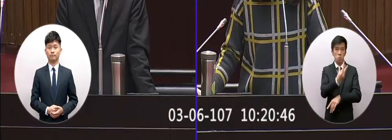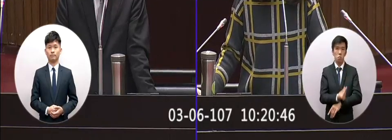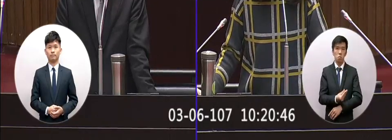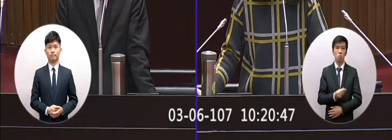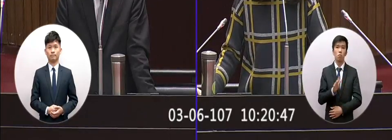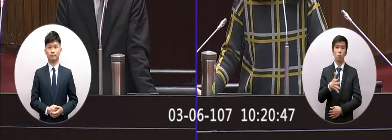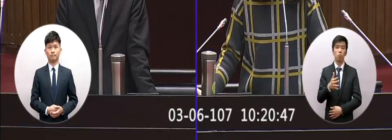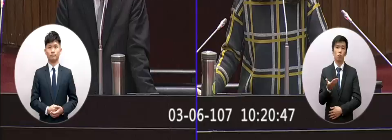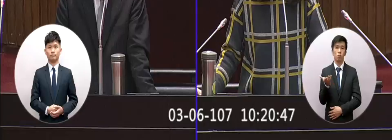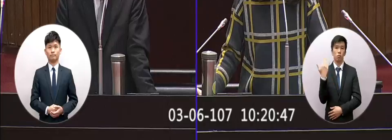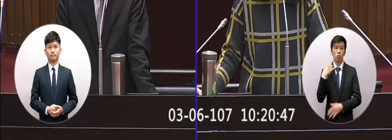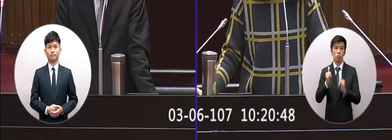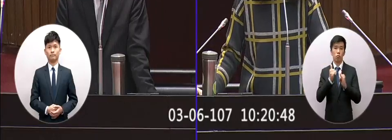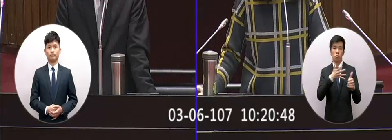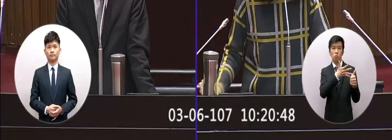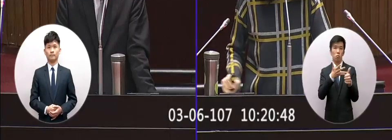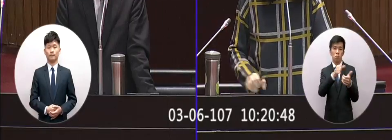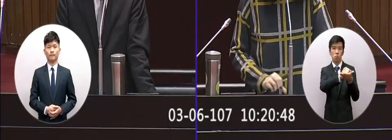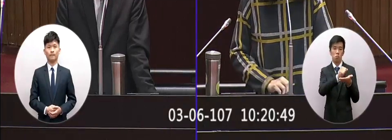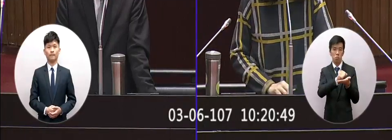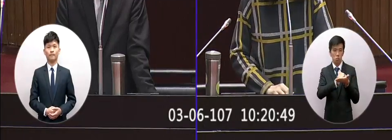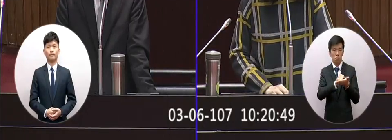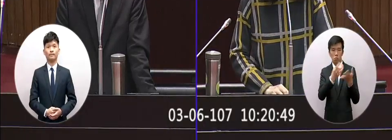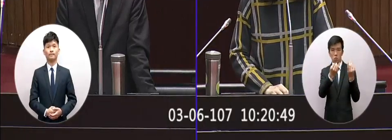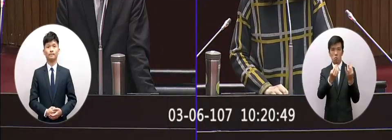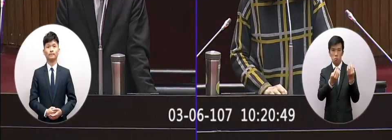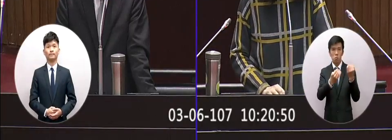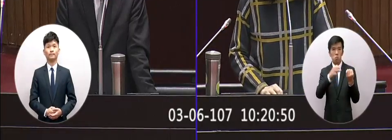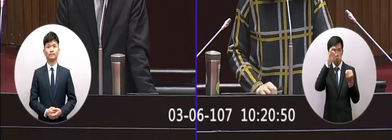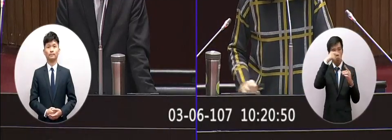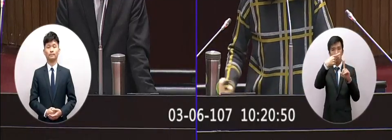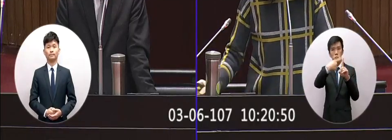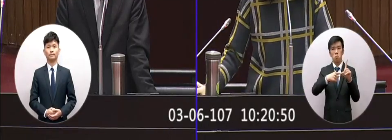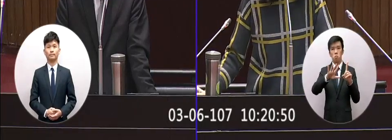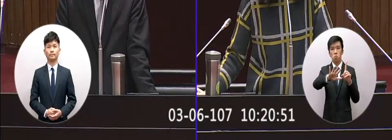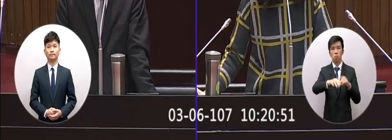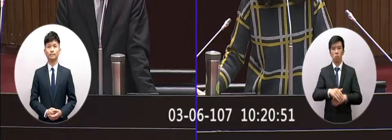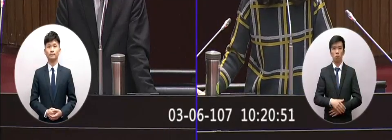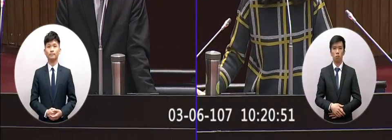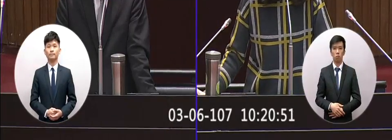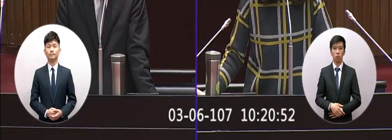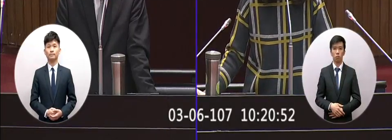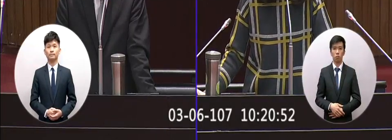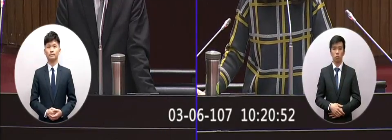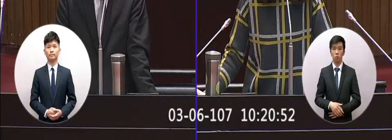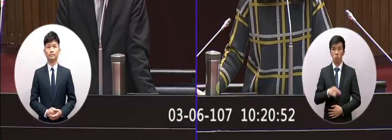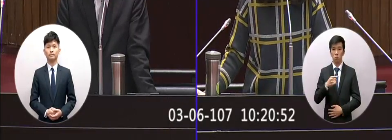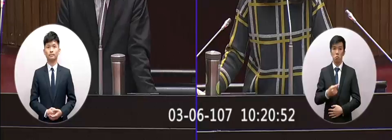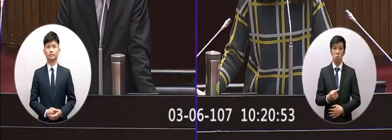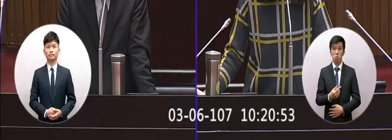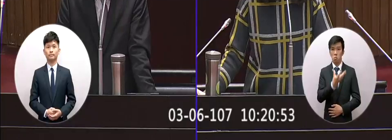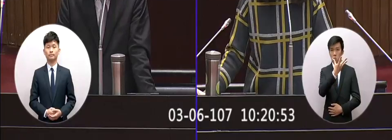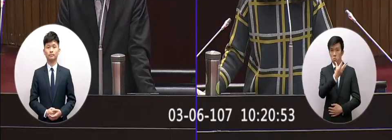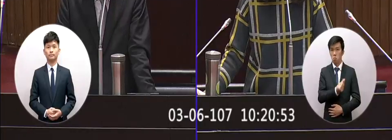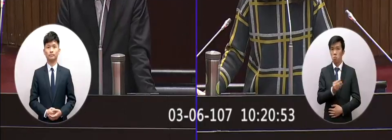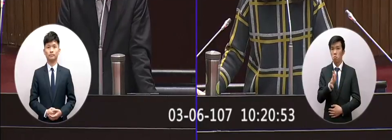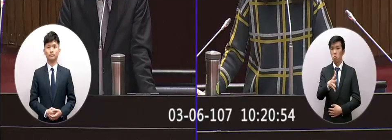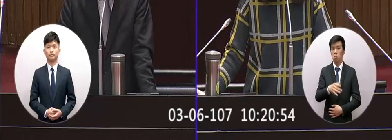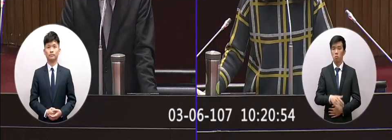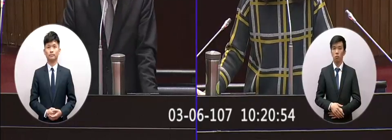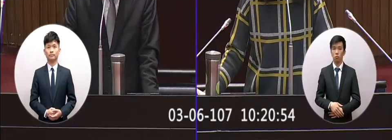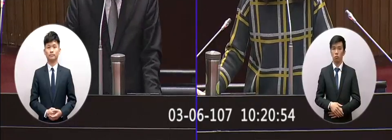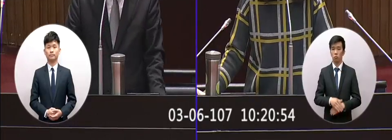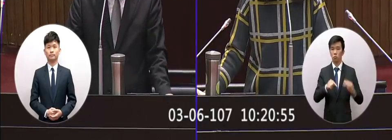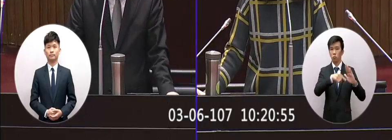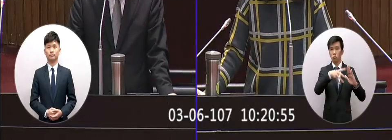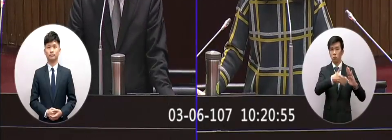民调数字上面，其实我们都可以很清楚的看到这件事情哦。那为什么会流失这么多的支持？我想院长自己心